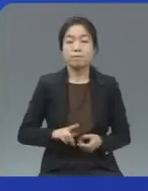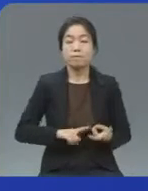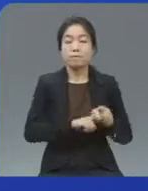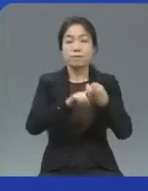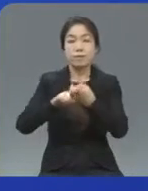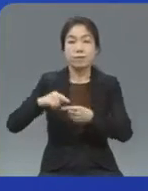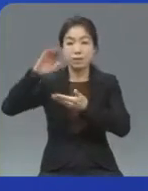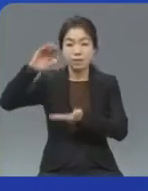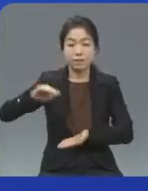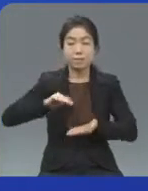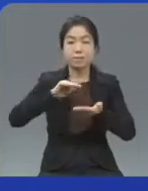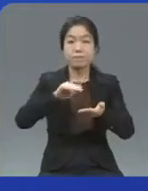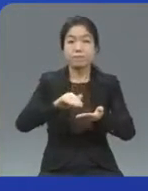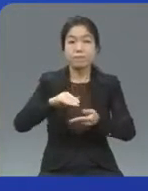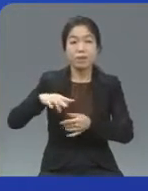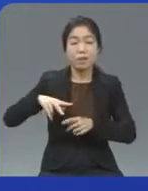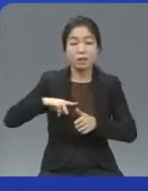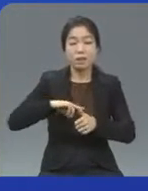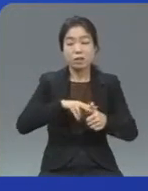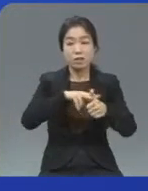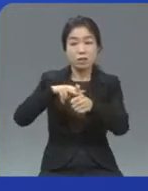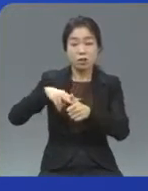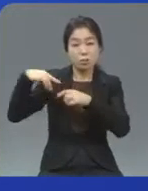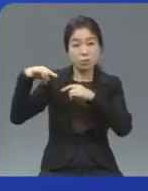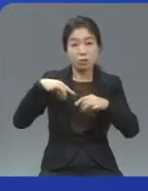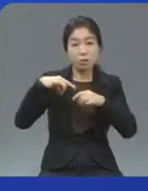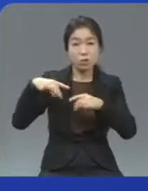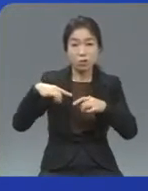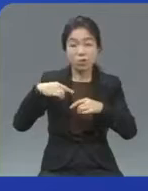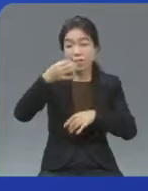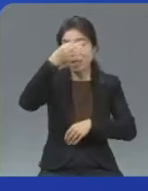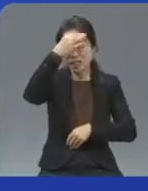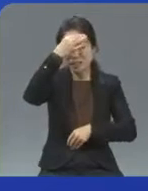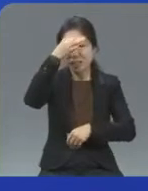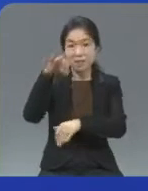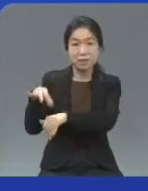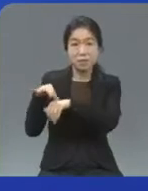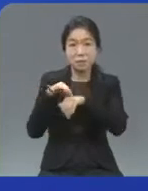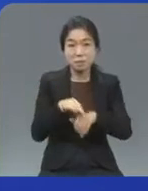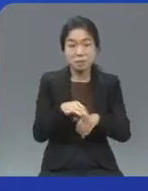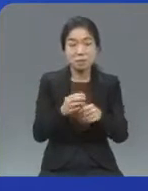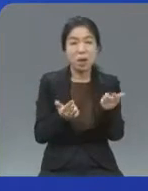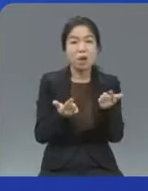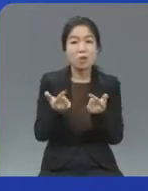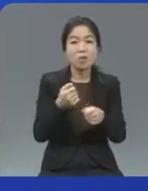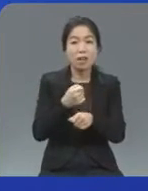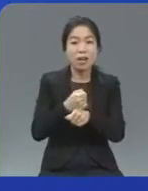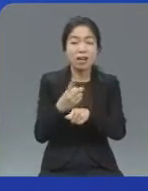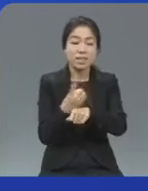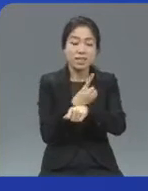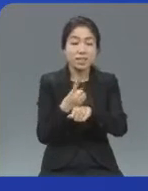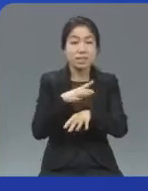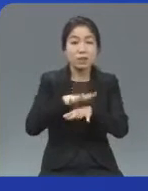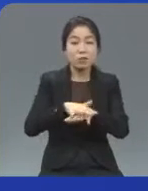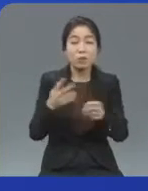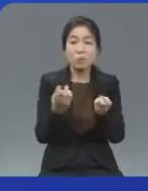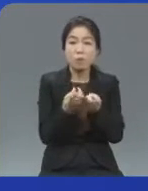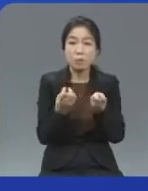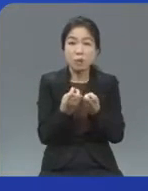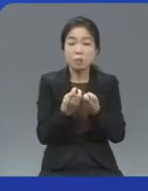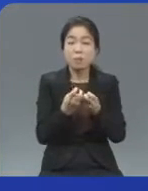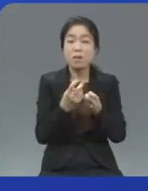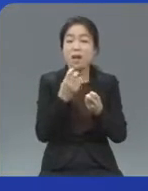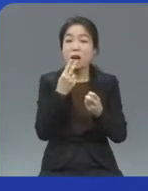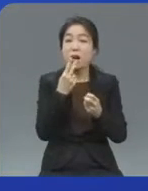네트워크 소식입니다. 정보통신 기술을 도입해 재배 환경을 제어하는 디지털 농법이 온실이나 비닐하우스 같은 시설 재배뿐